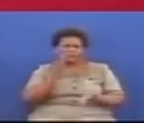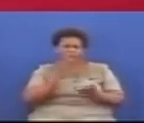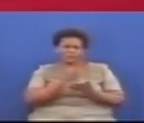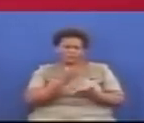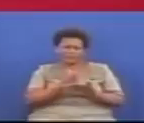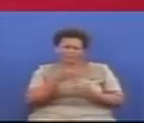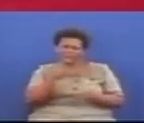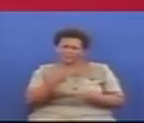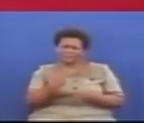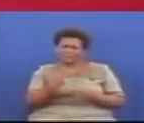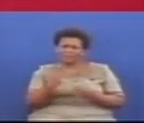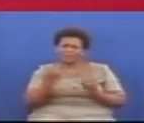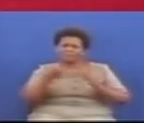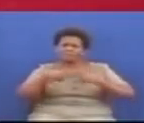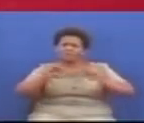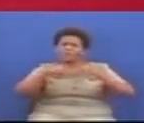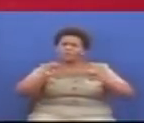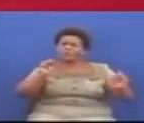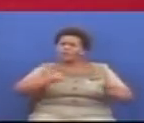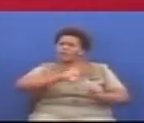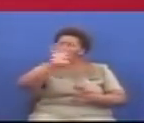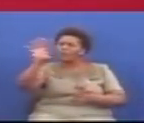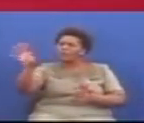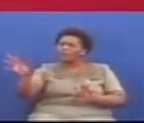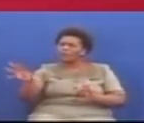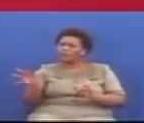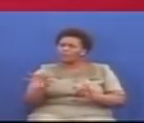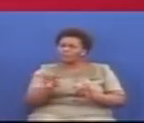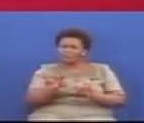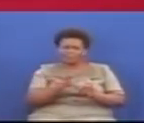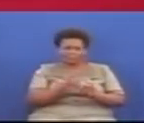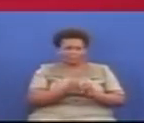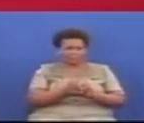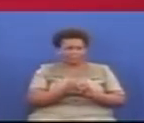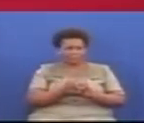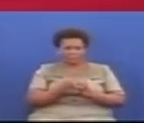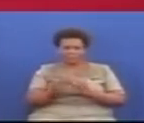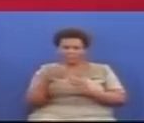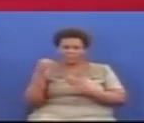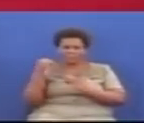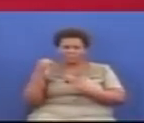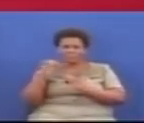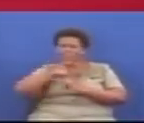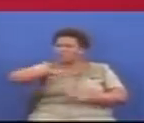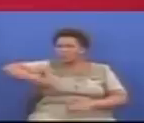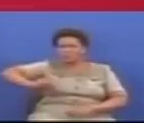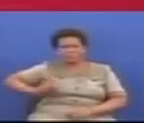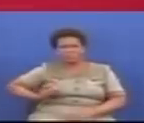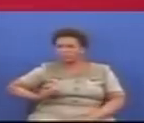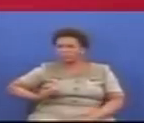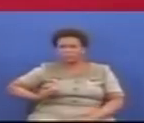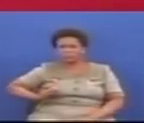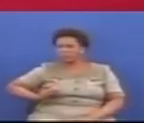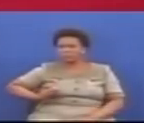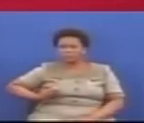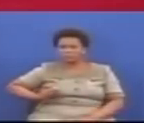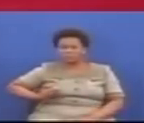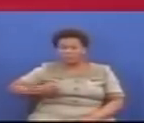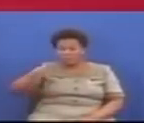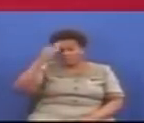kuwajumuisha waendesha bodaboda na matukio ya wizi. Waendesha bodaboda ni